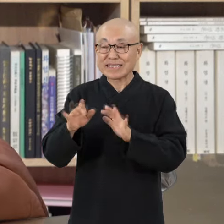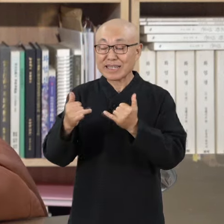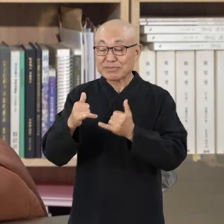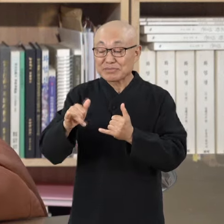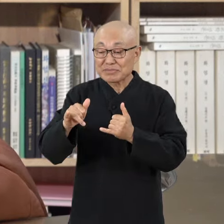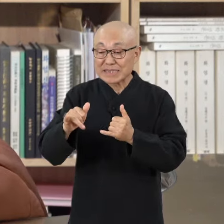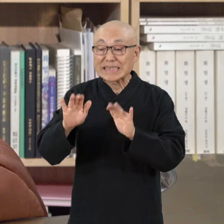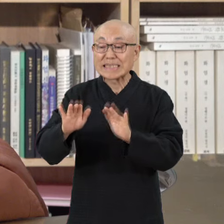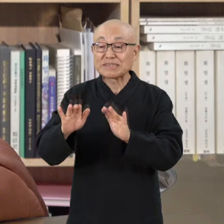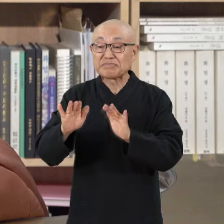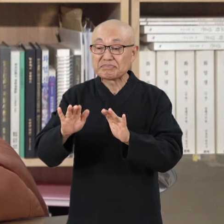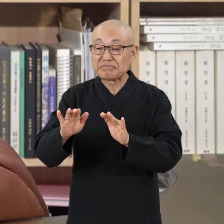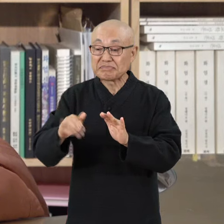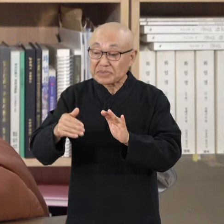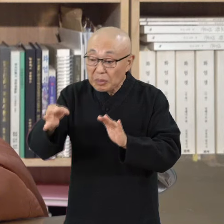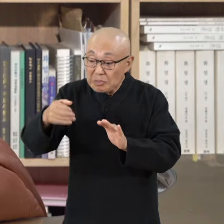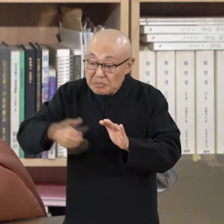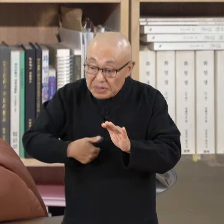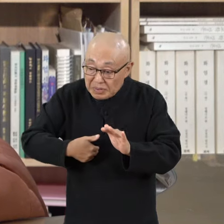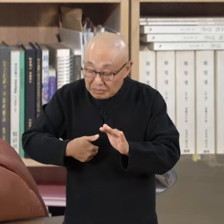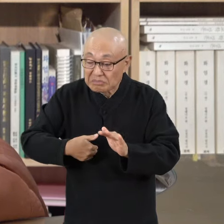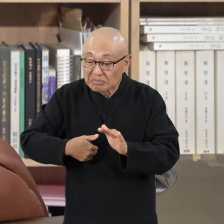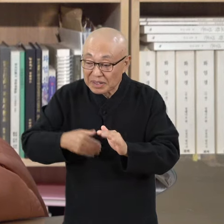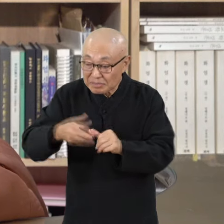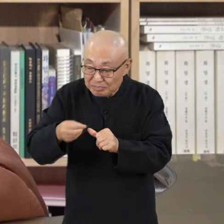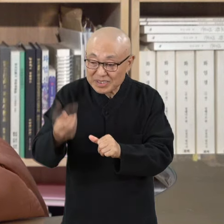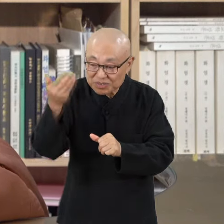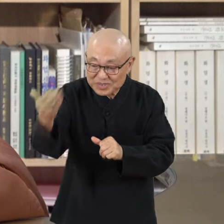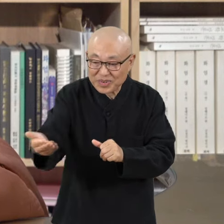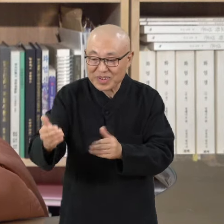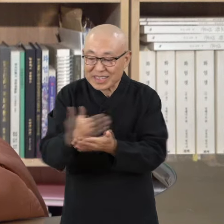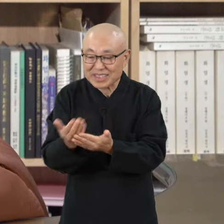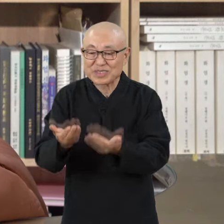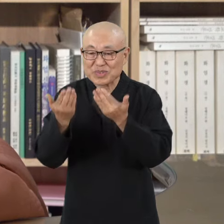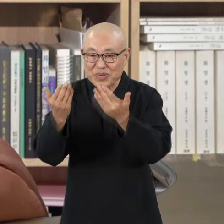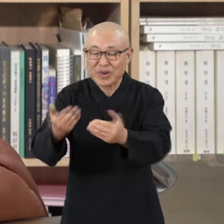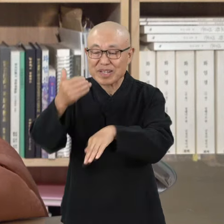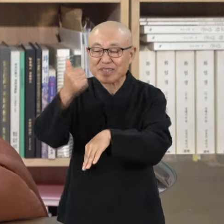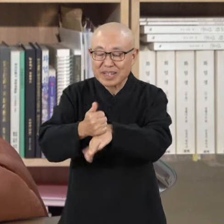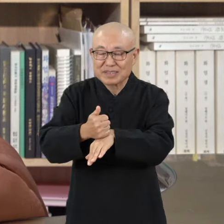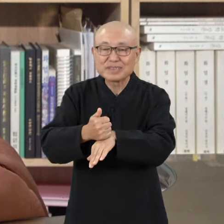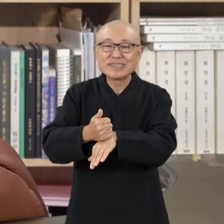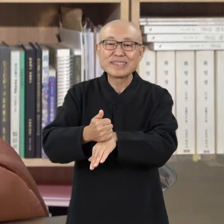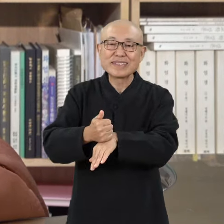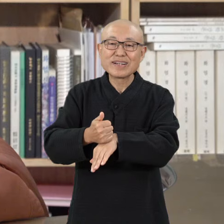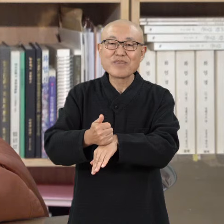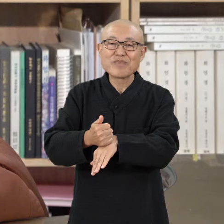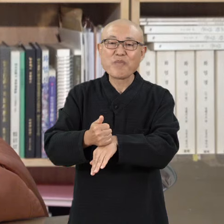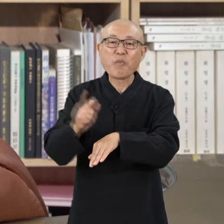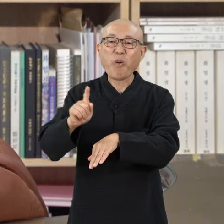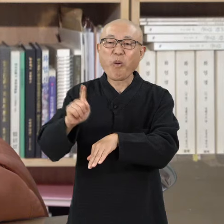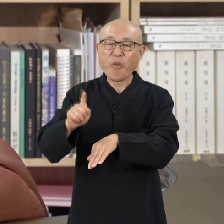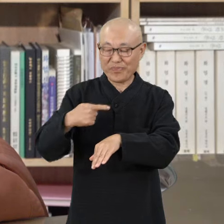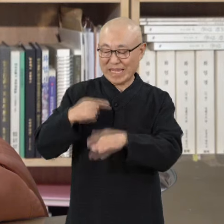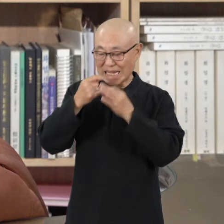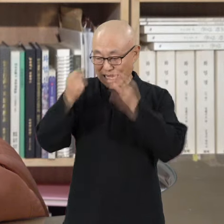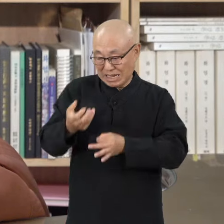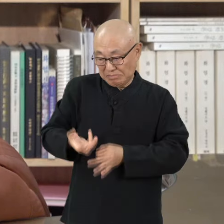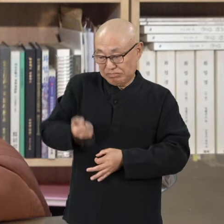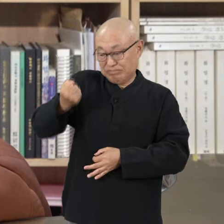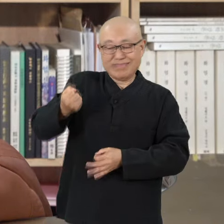다만 돌려달라고 하면 주기도 하고 또 나눠주기도 하고 그래서 결국은 아무것도